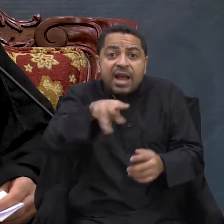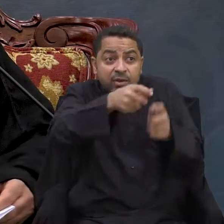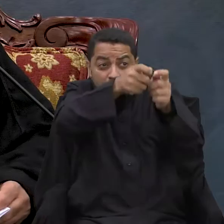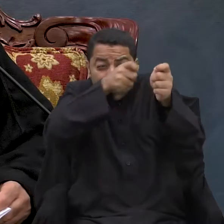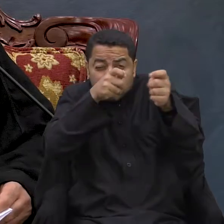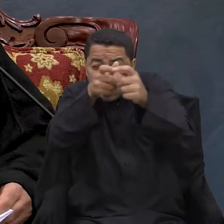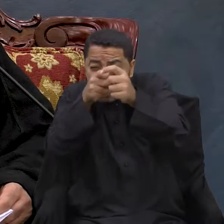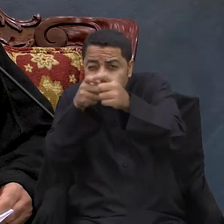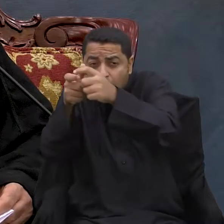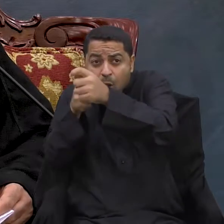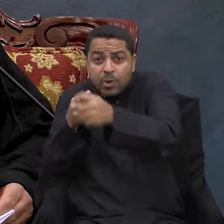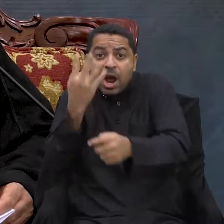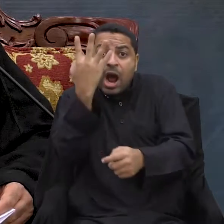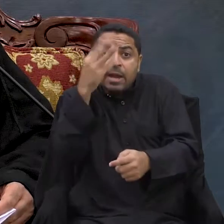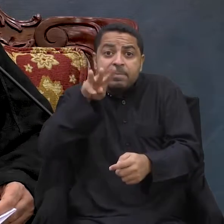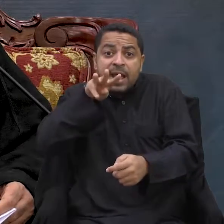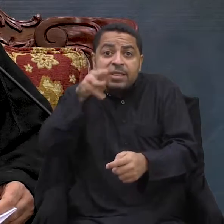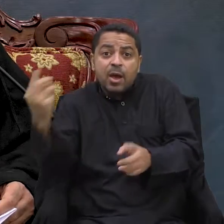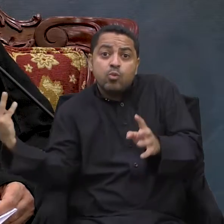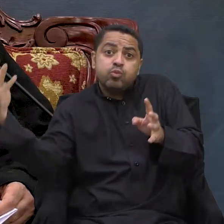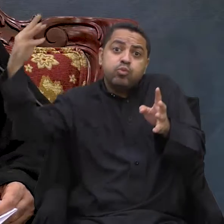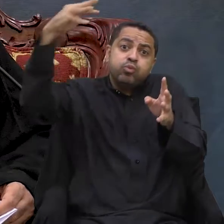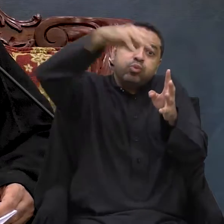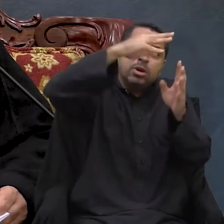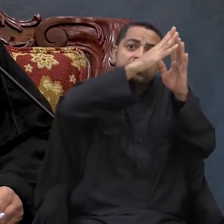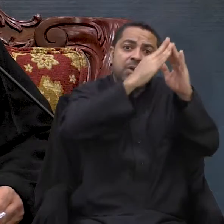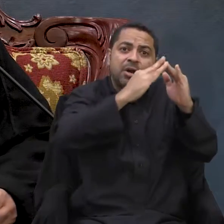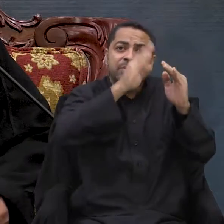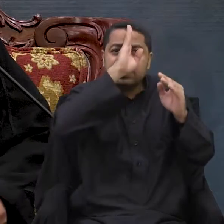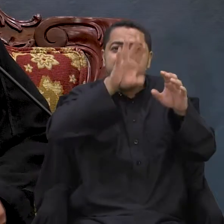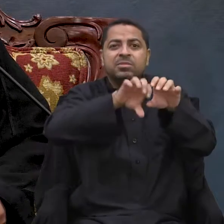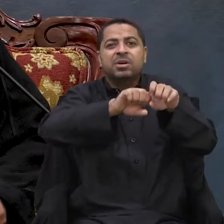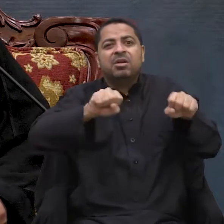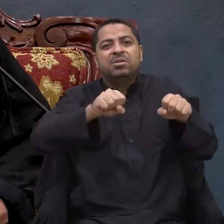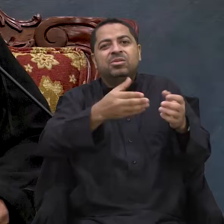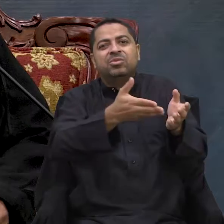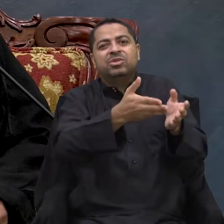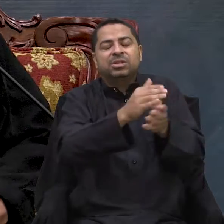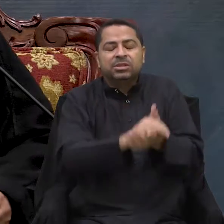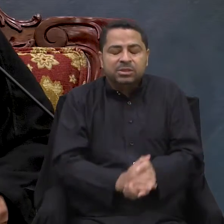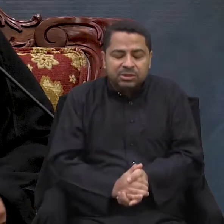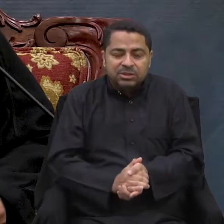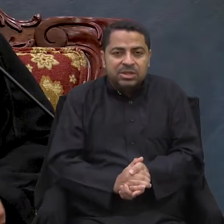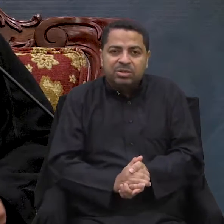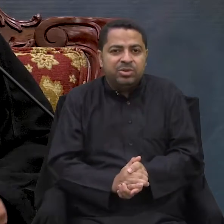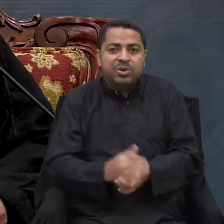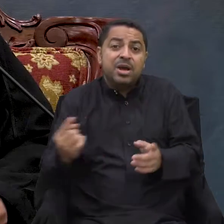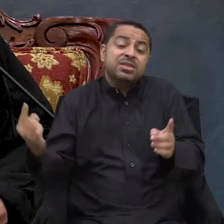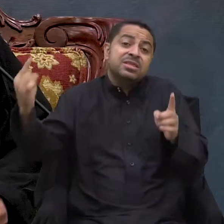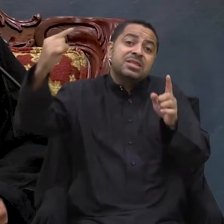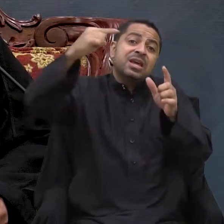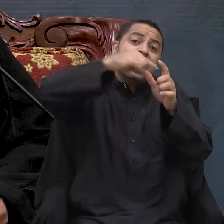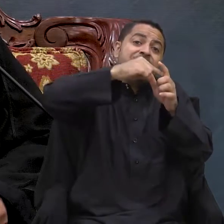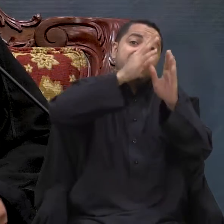من معسكر الأمويين إلى جهة الحسين وخيامه، حتى وصل